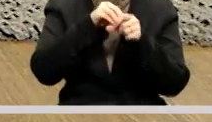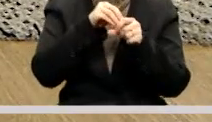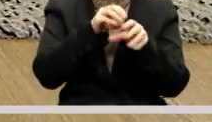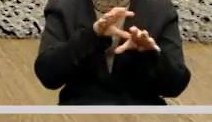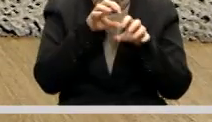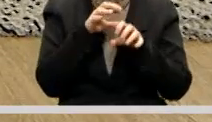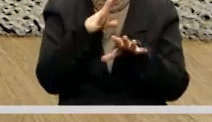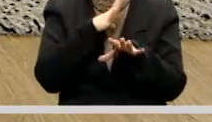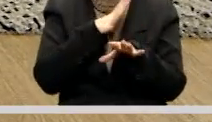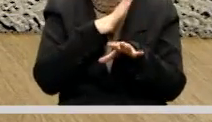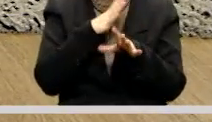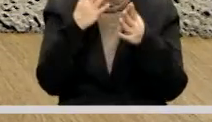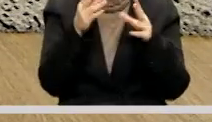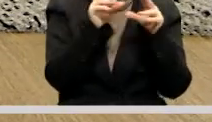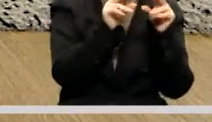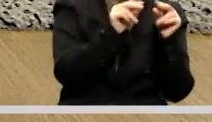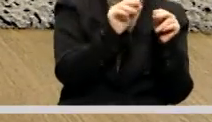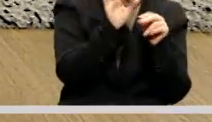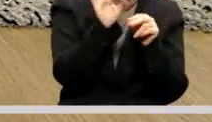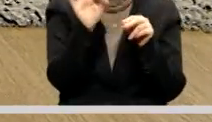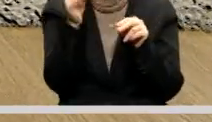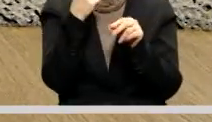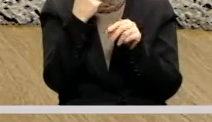Ya uykusuzluk dediğimiz şey, yani